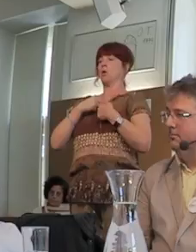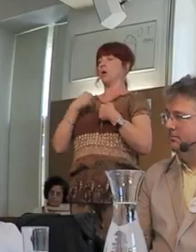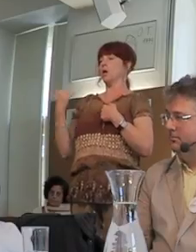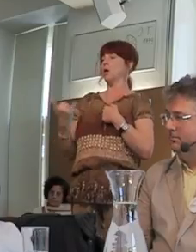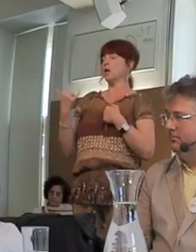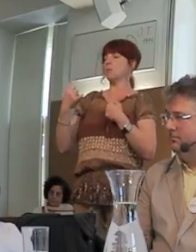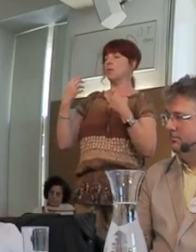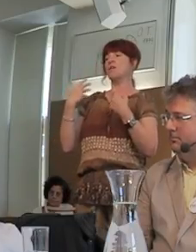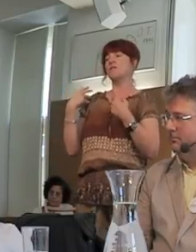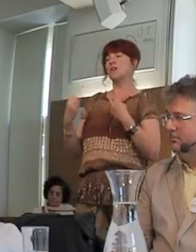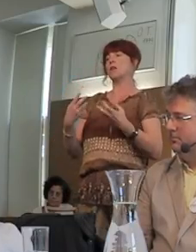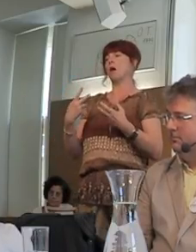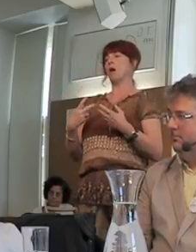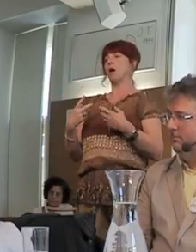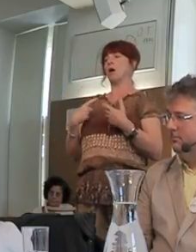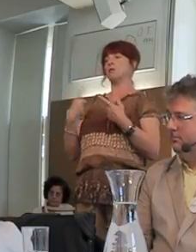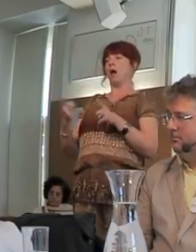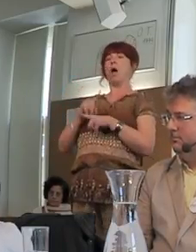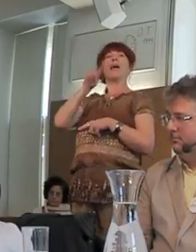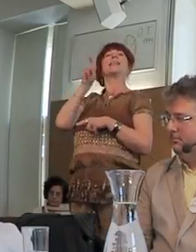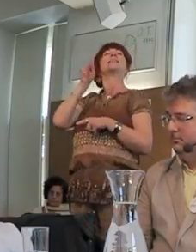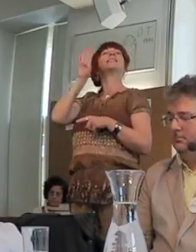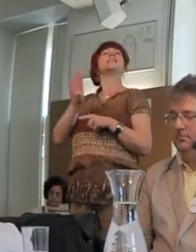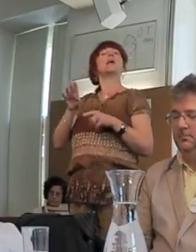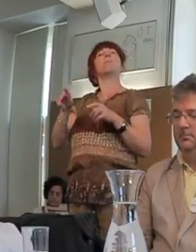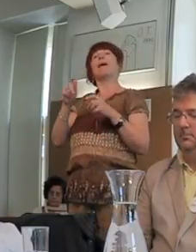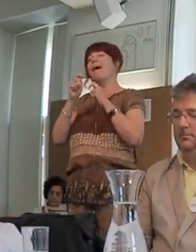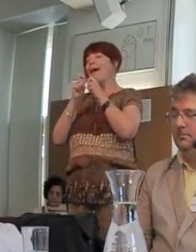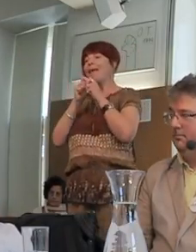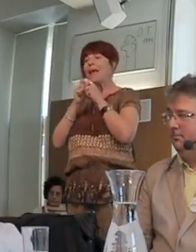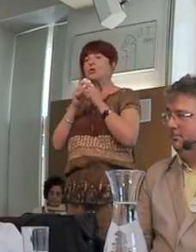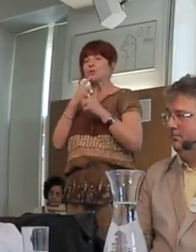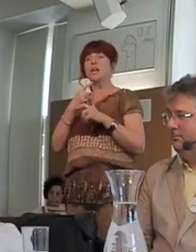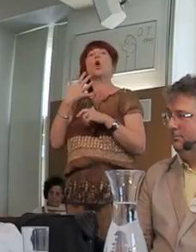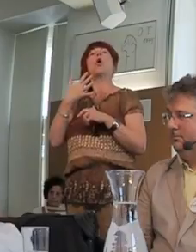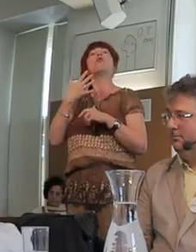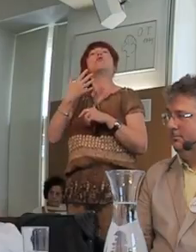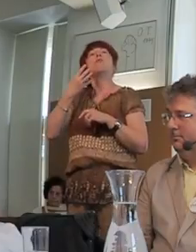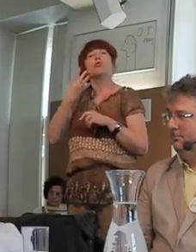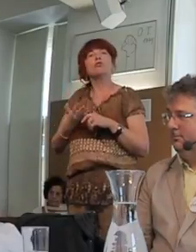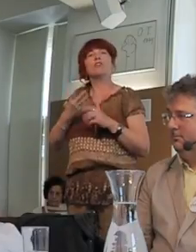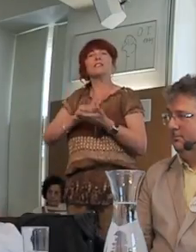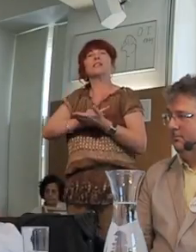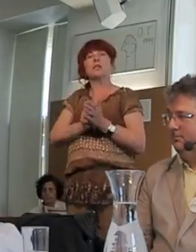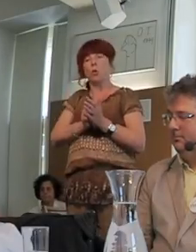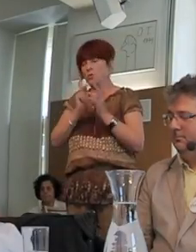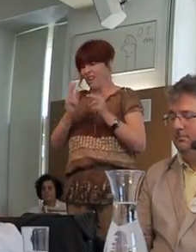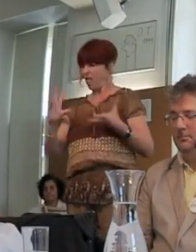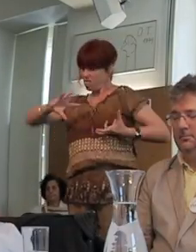mir die Intensivredaktion da ist und sagt, okay, 45 Sekunden, kriegst du es rein oder nicht, was du haben